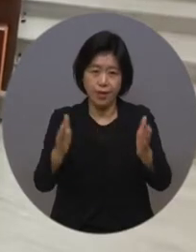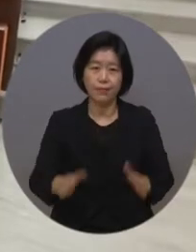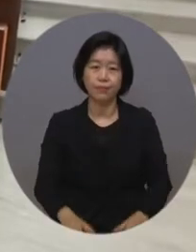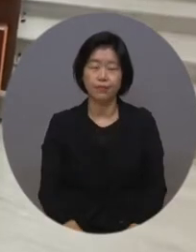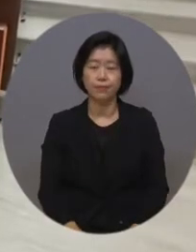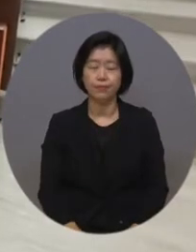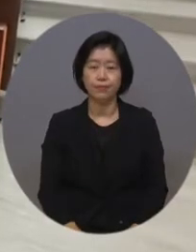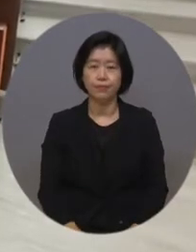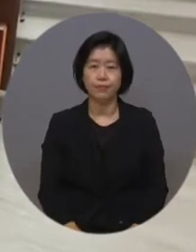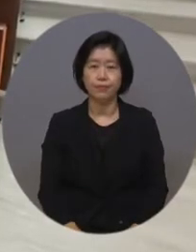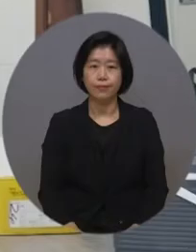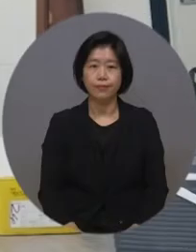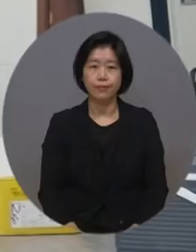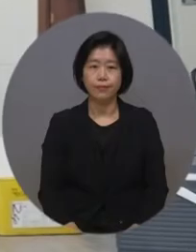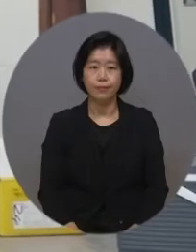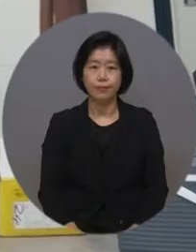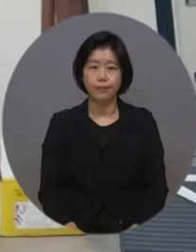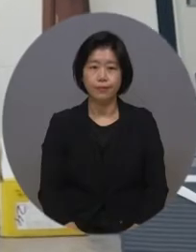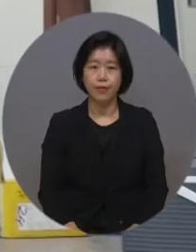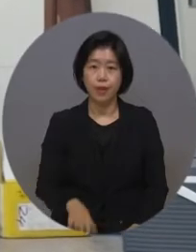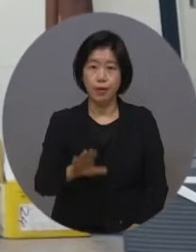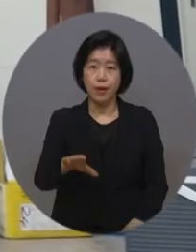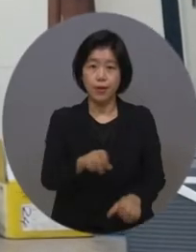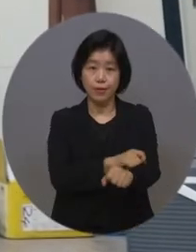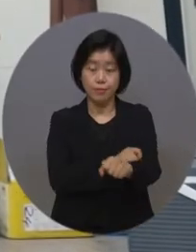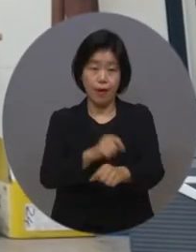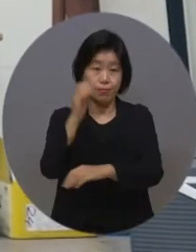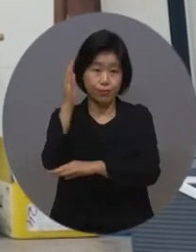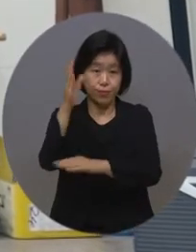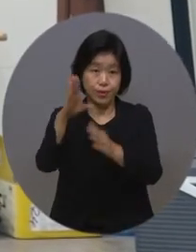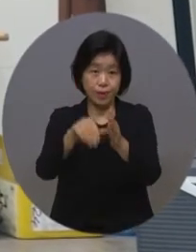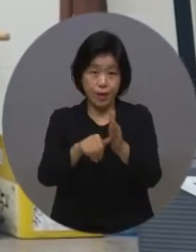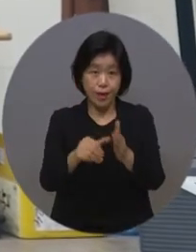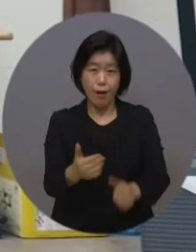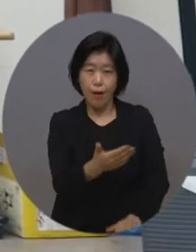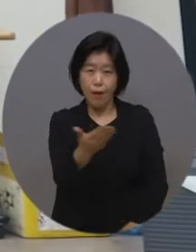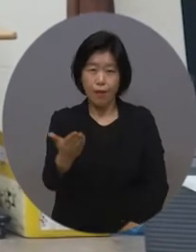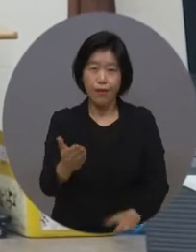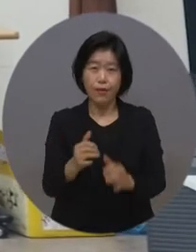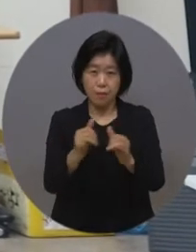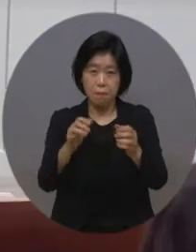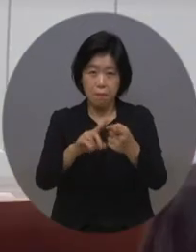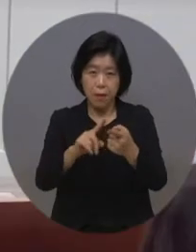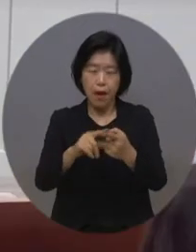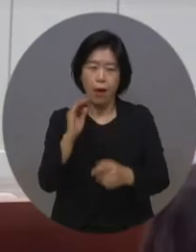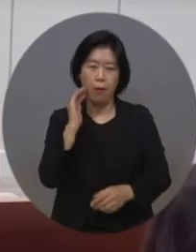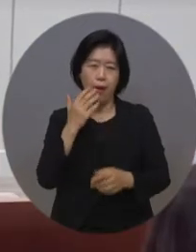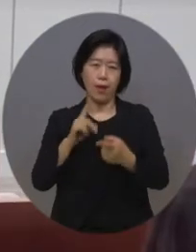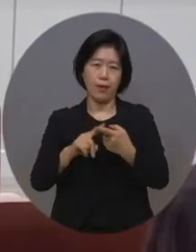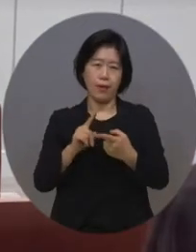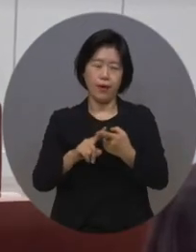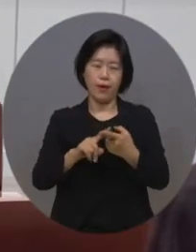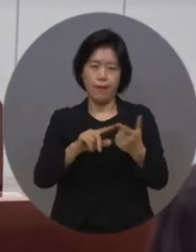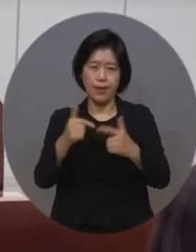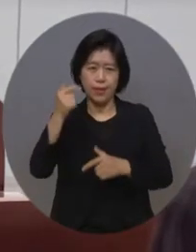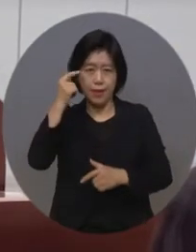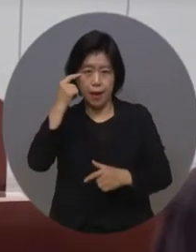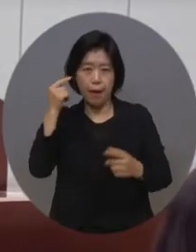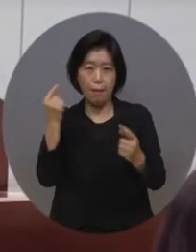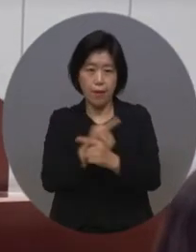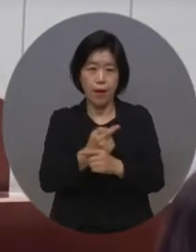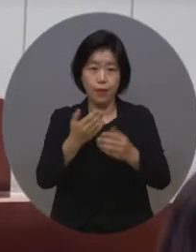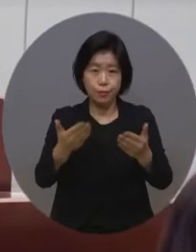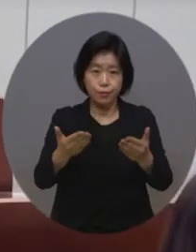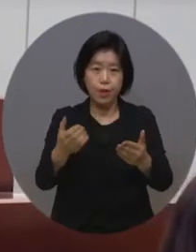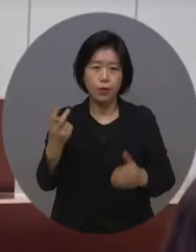CEO홀에서 진행하였습니다. 이번 특강에서는 수강생들에게 농아인에 대한 인식과 소통을 전달하고